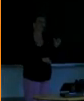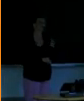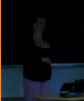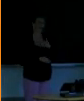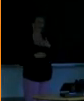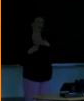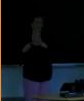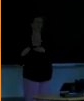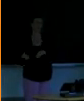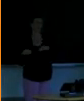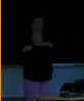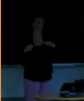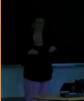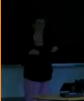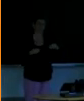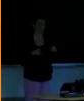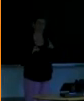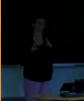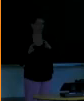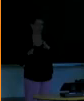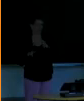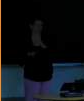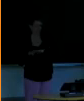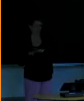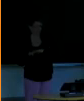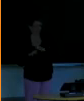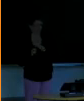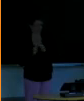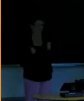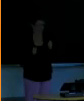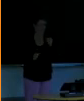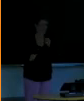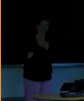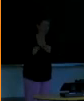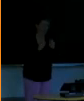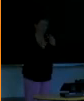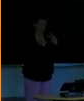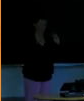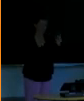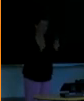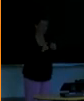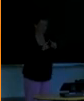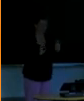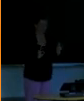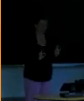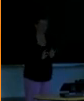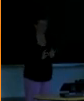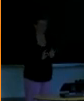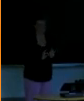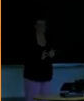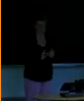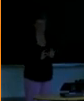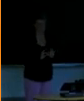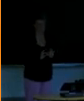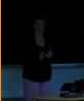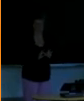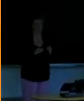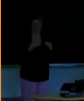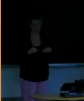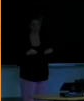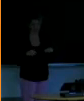verranno illustrate: analisi matematica, fisica, chimica, informatica, geometria, quindi materie di base